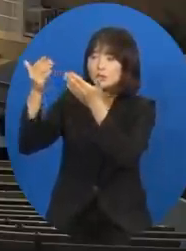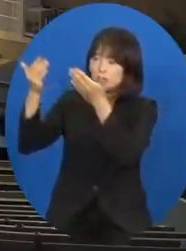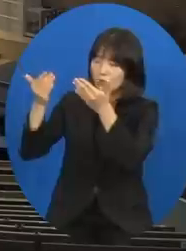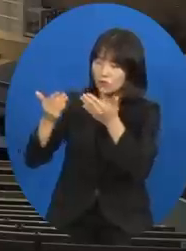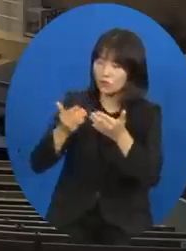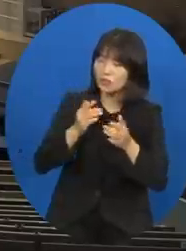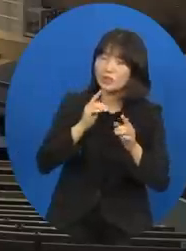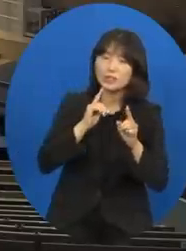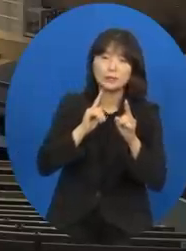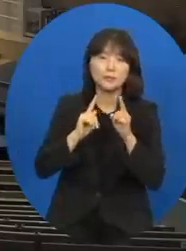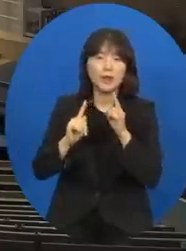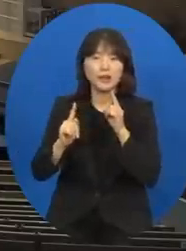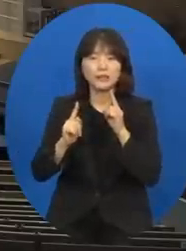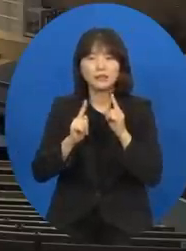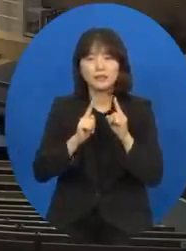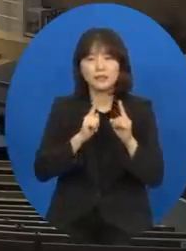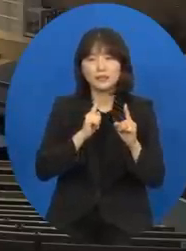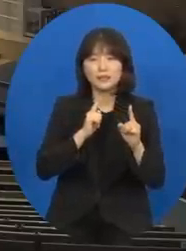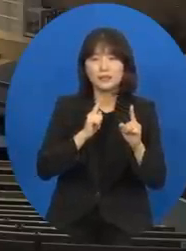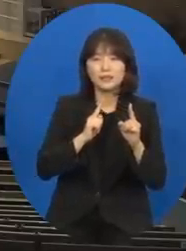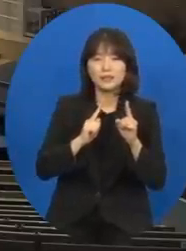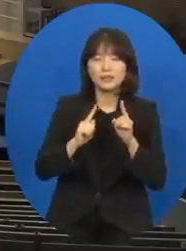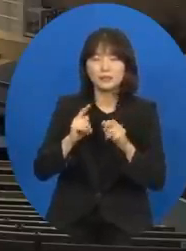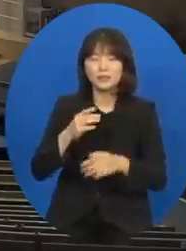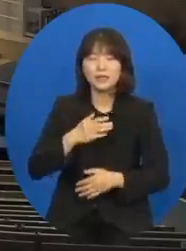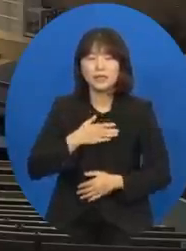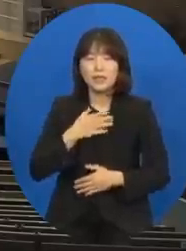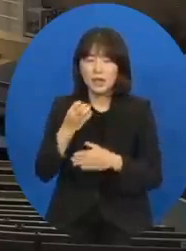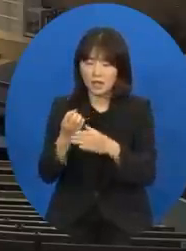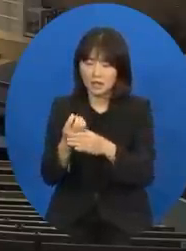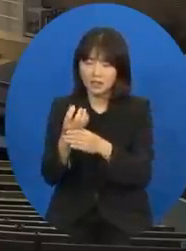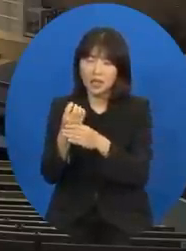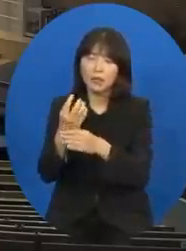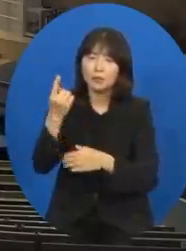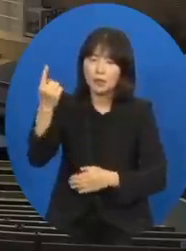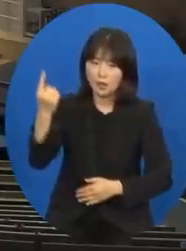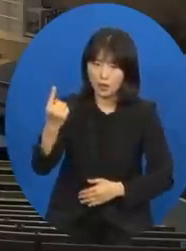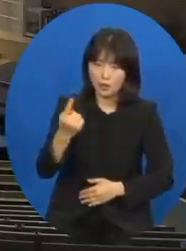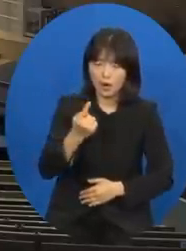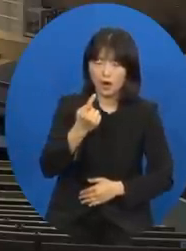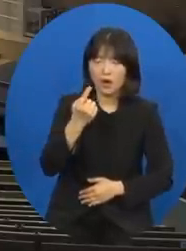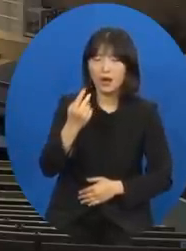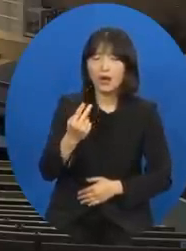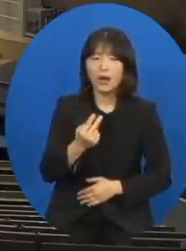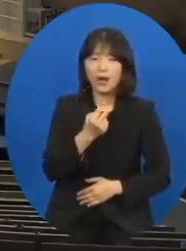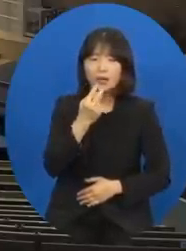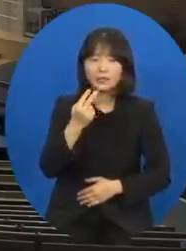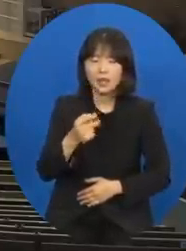주님 하신 말씀 내 세매와